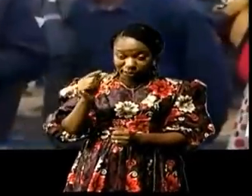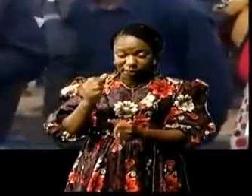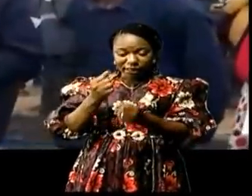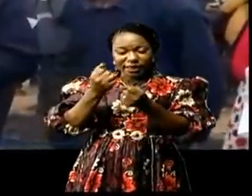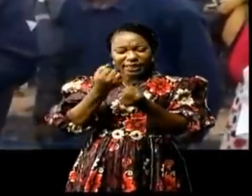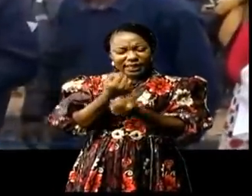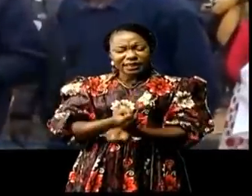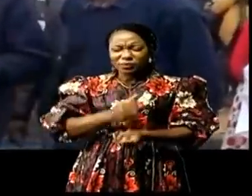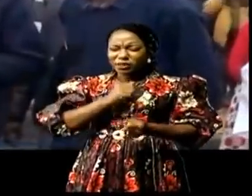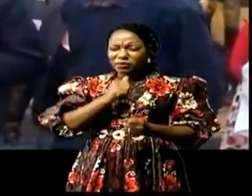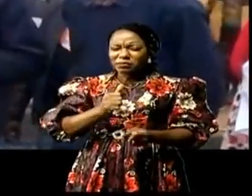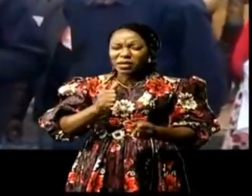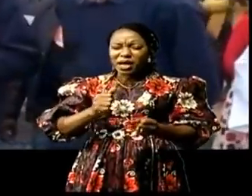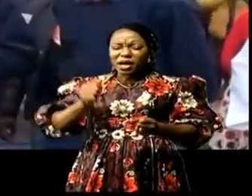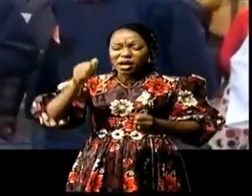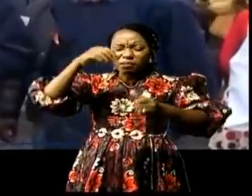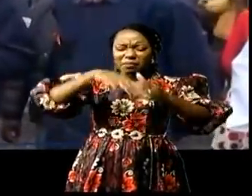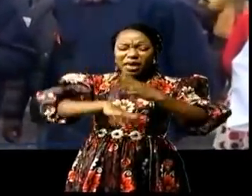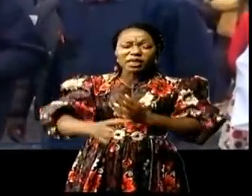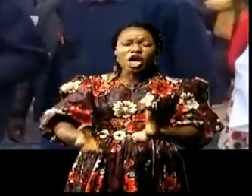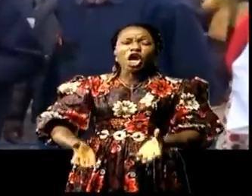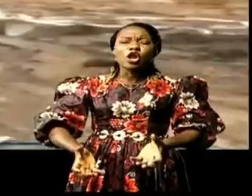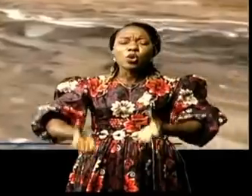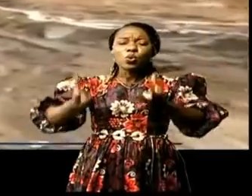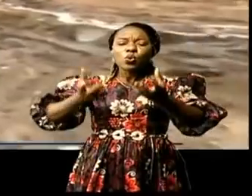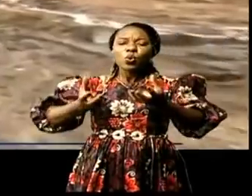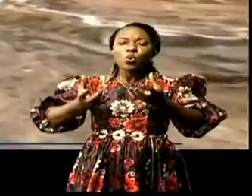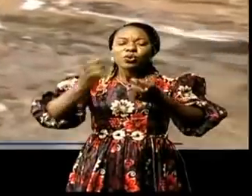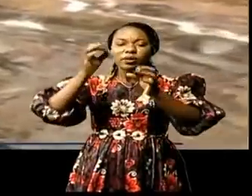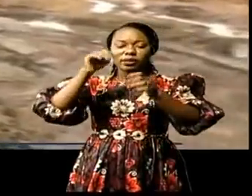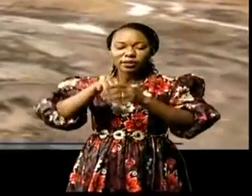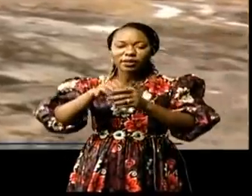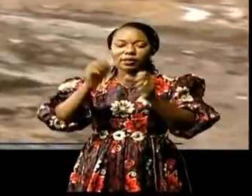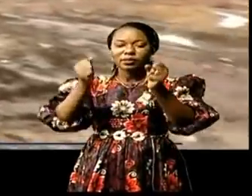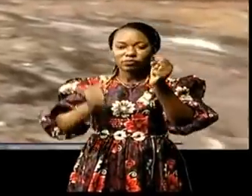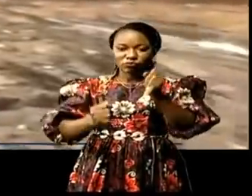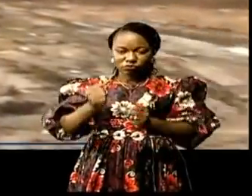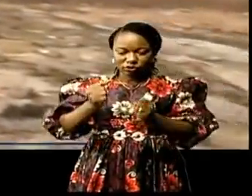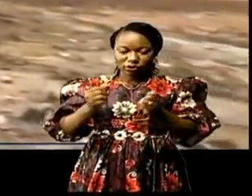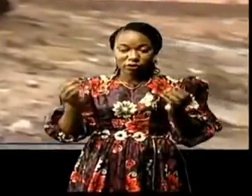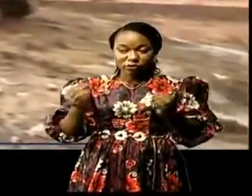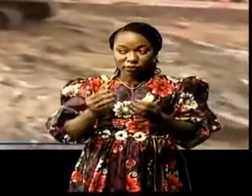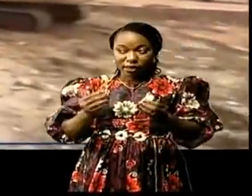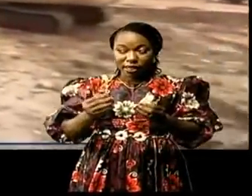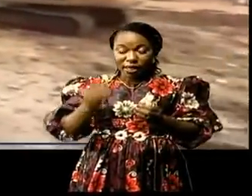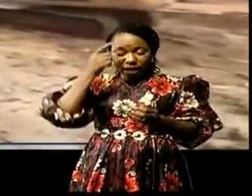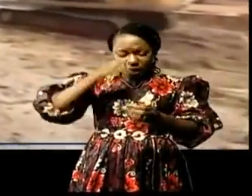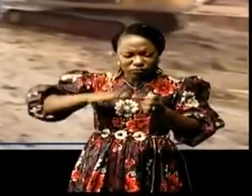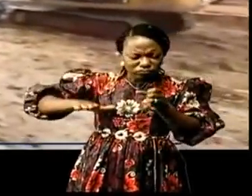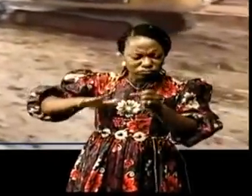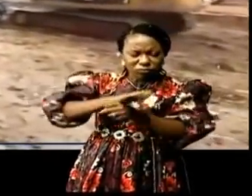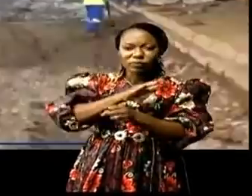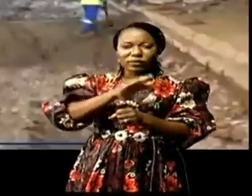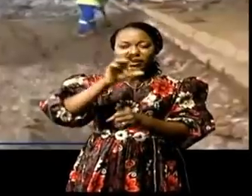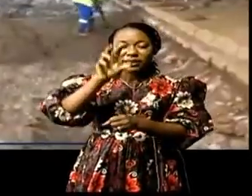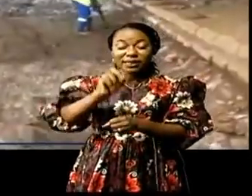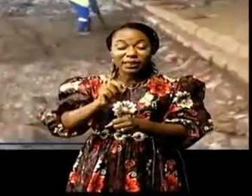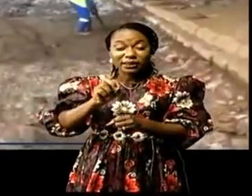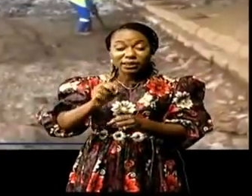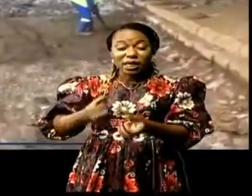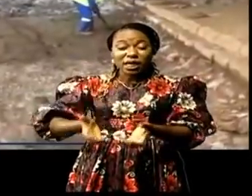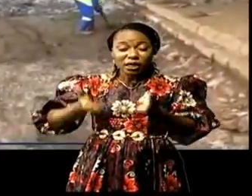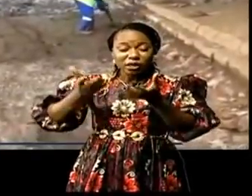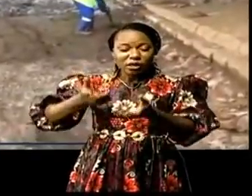a instruit le maire de Likasi pour installer le pesage. Aucun camion chargé au-delà de 30 tonnes ne peut circuler